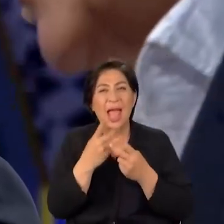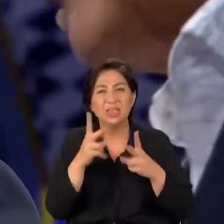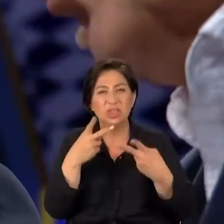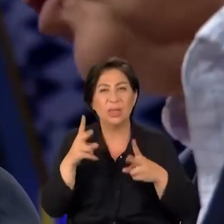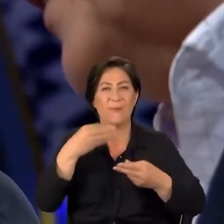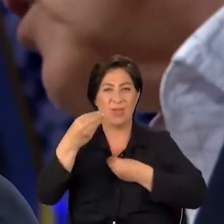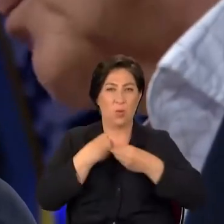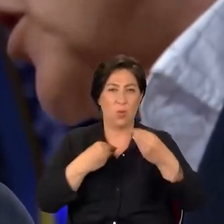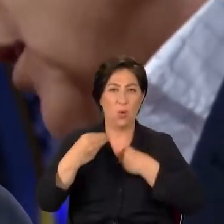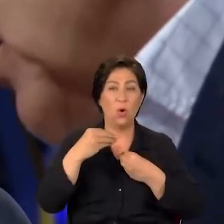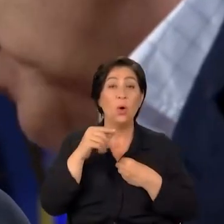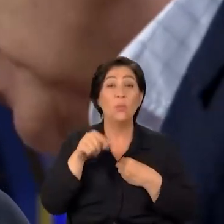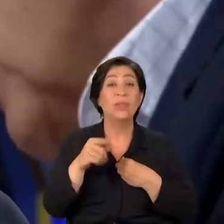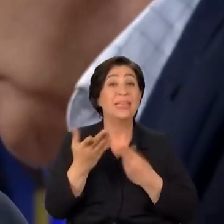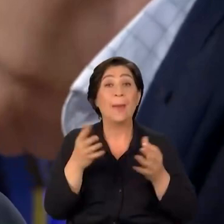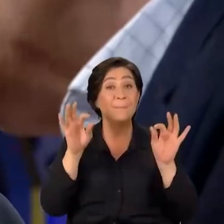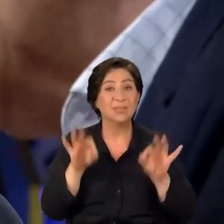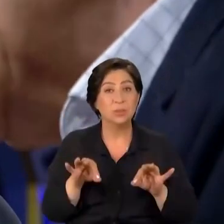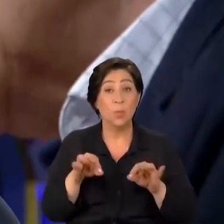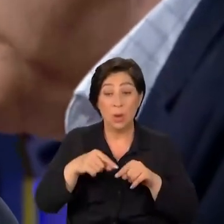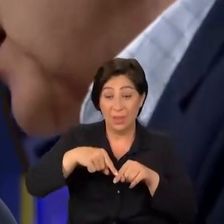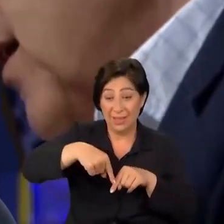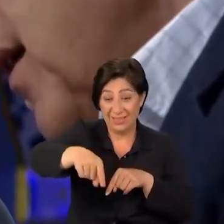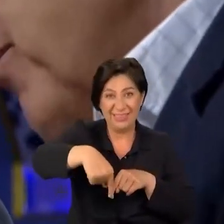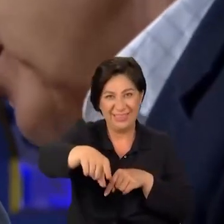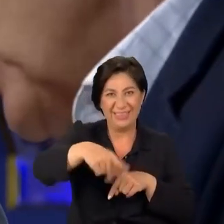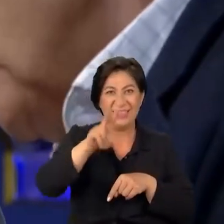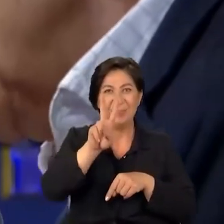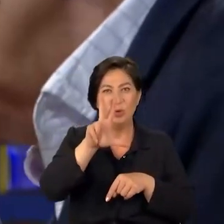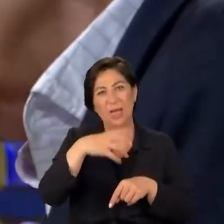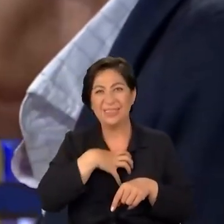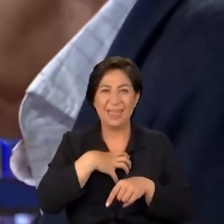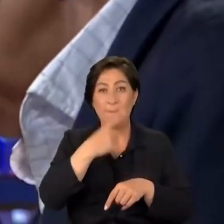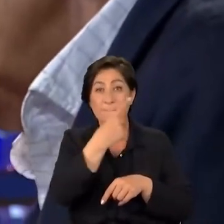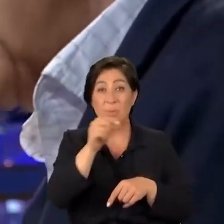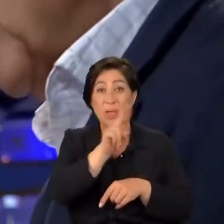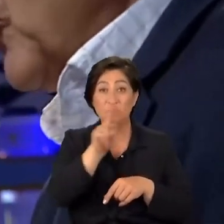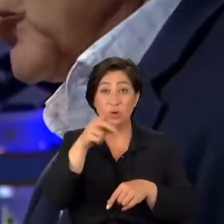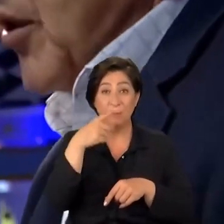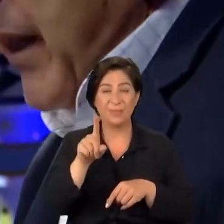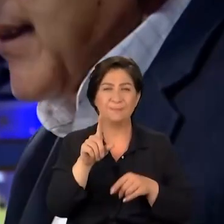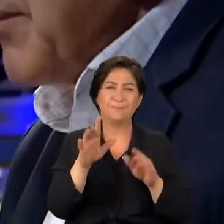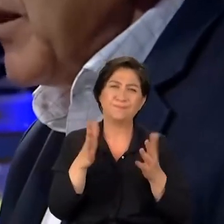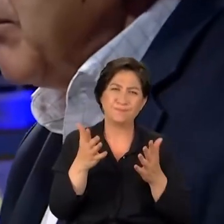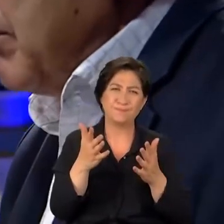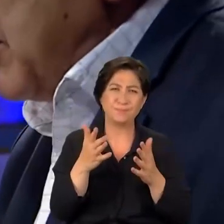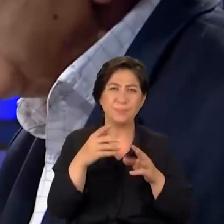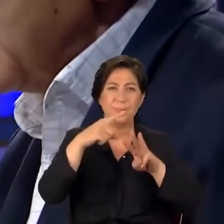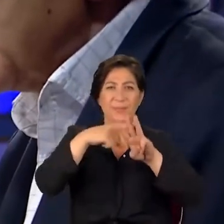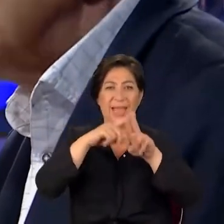diyor. Şimdi buradan niçin başladım? Önümüzdeki seçimde 1 milyon 700 binin, yani şöyle söyleyeyim, Ekrem